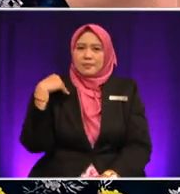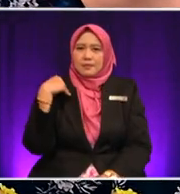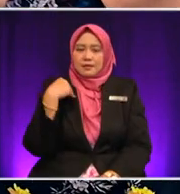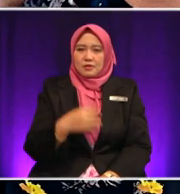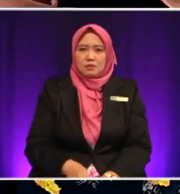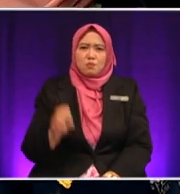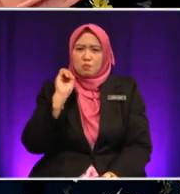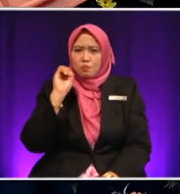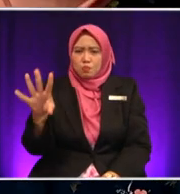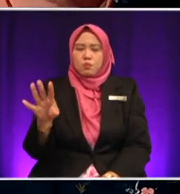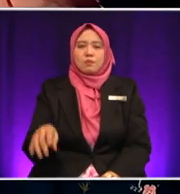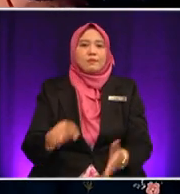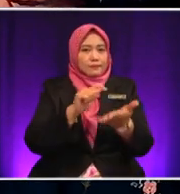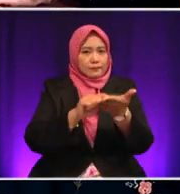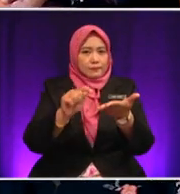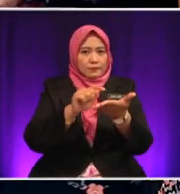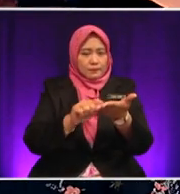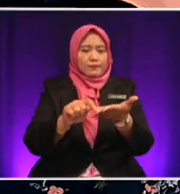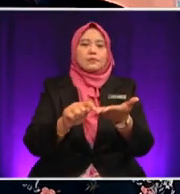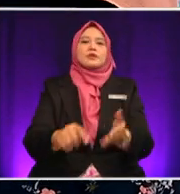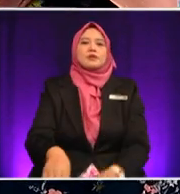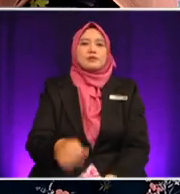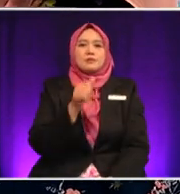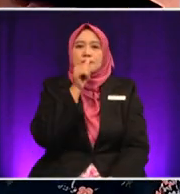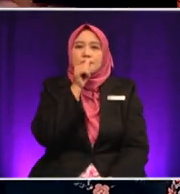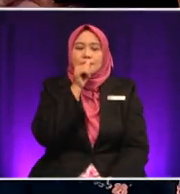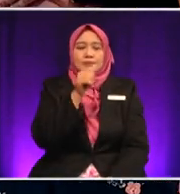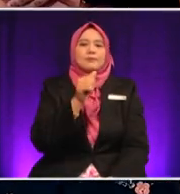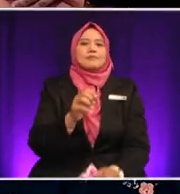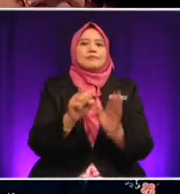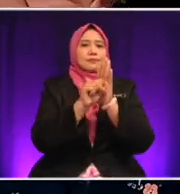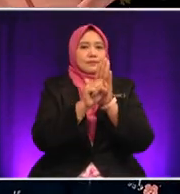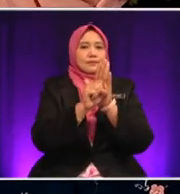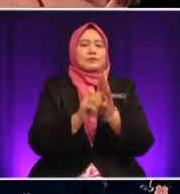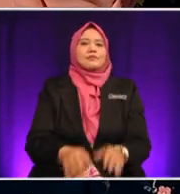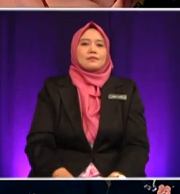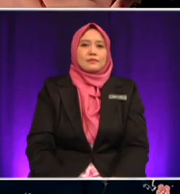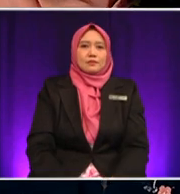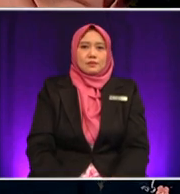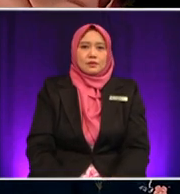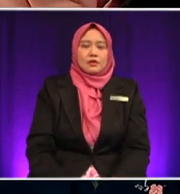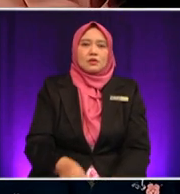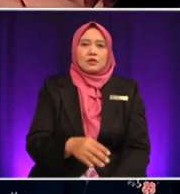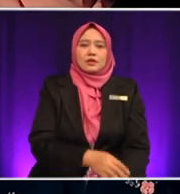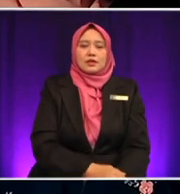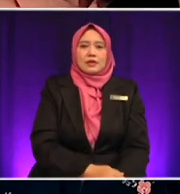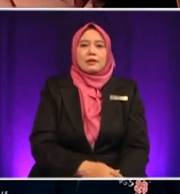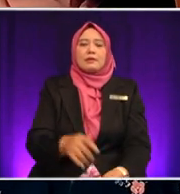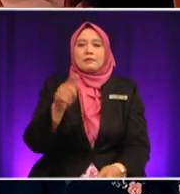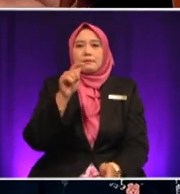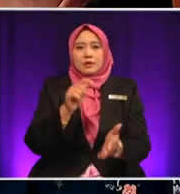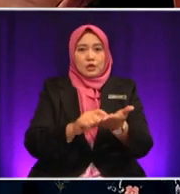kategori keselamatan komputer yaitu kita akan belajar tentang penyulitan simetri dan juga